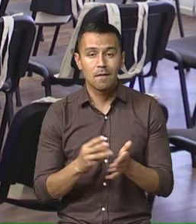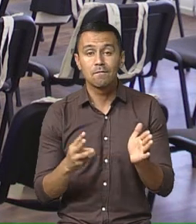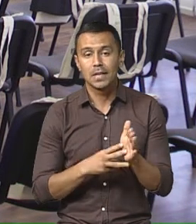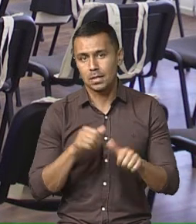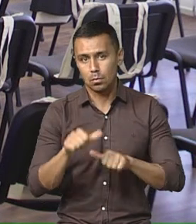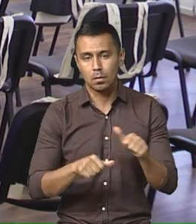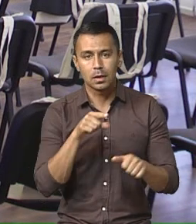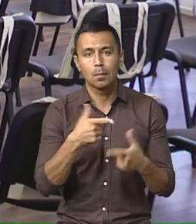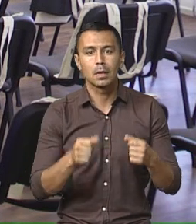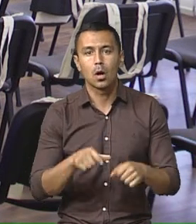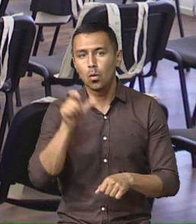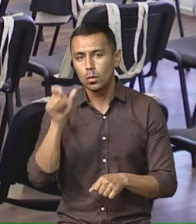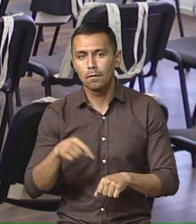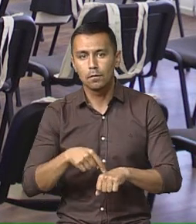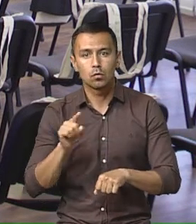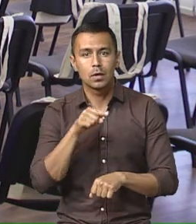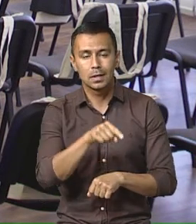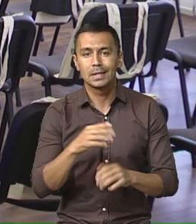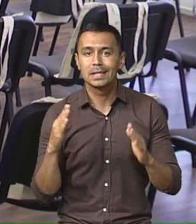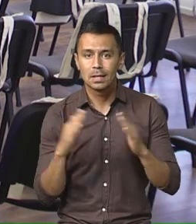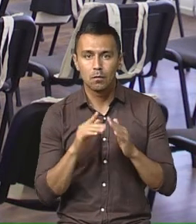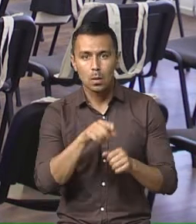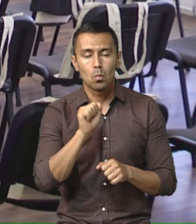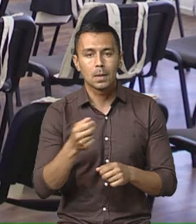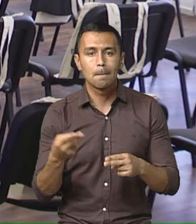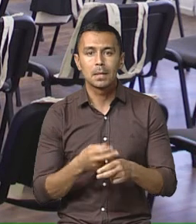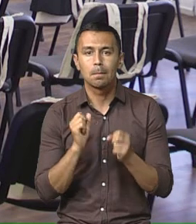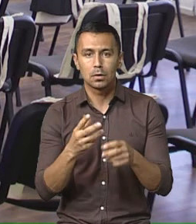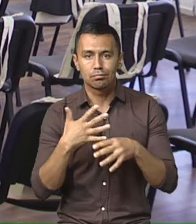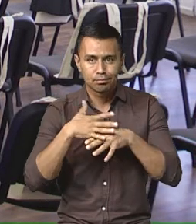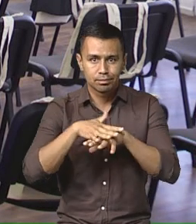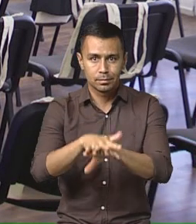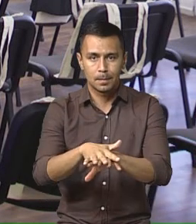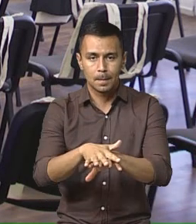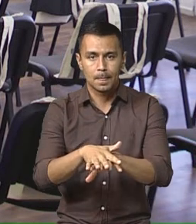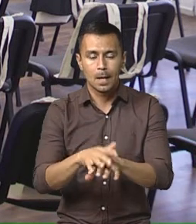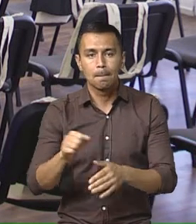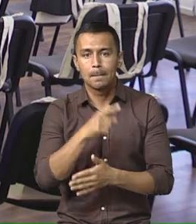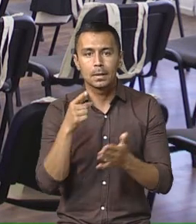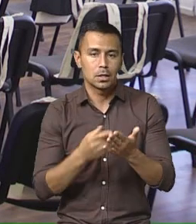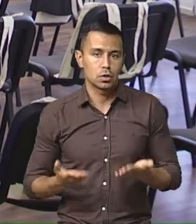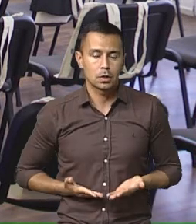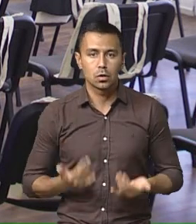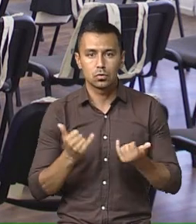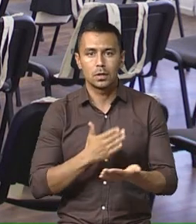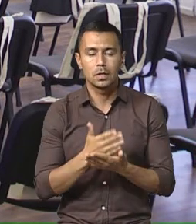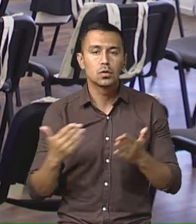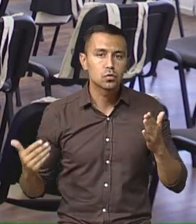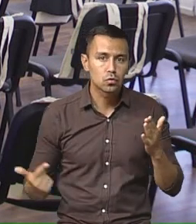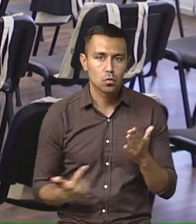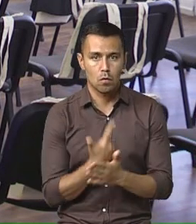років. Там, де людина відчуває, що є її дім, вона може безпечно інтегруватись. І питання житла сьогодні є